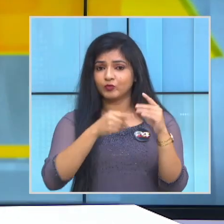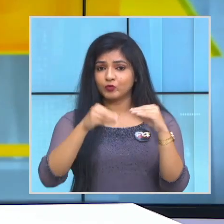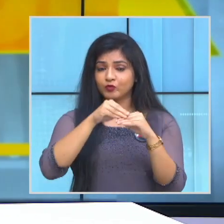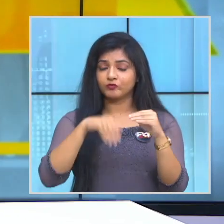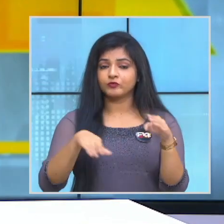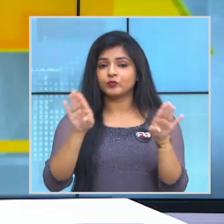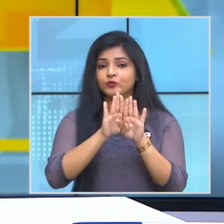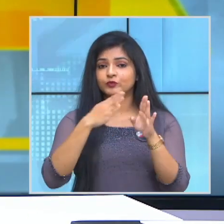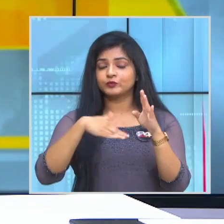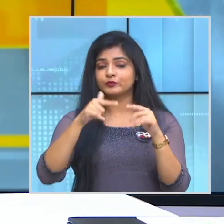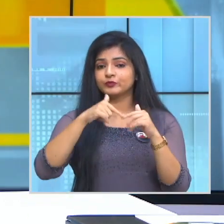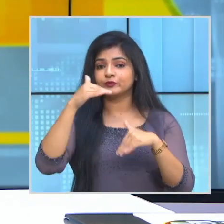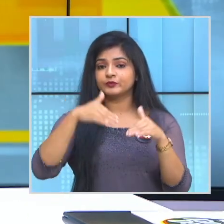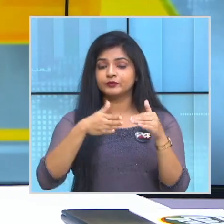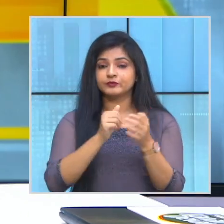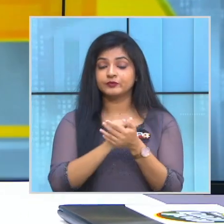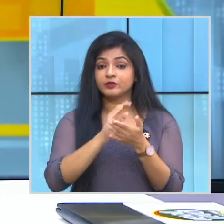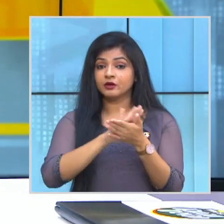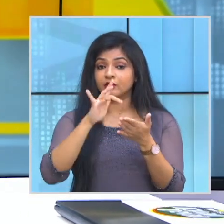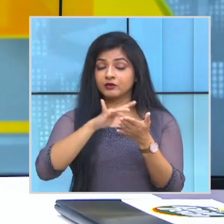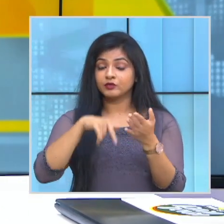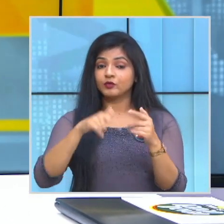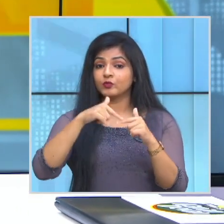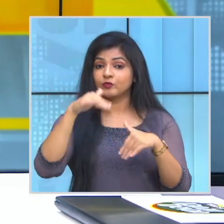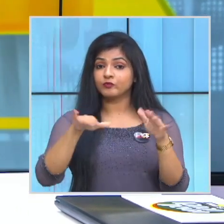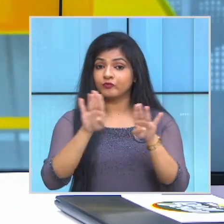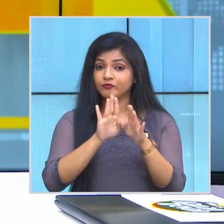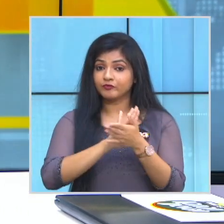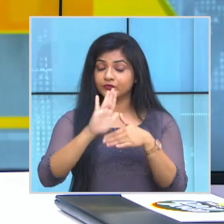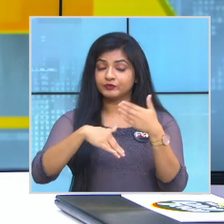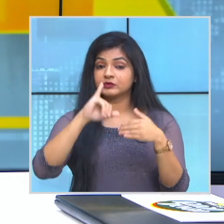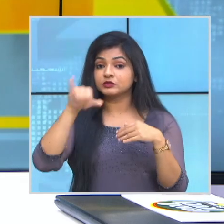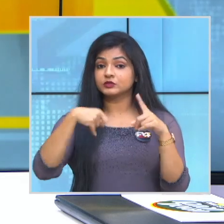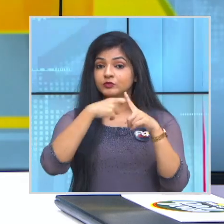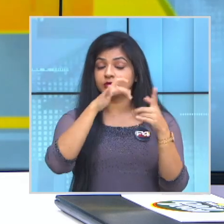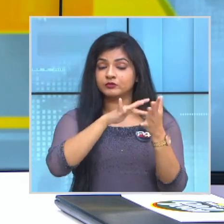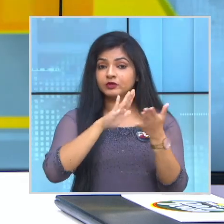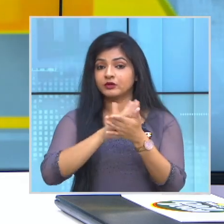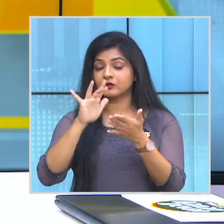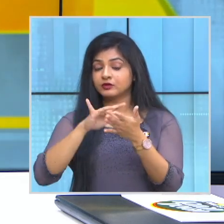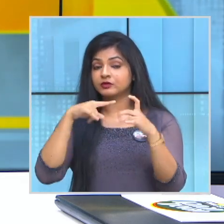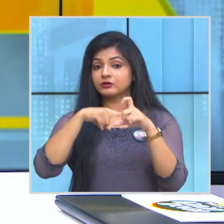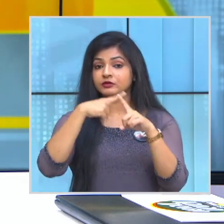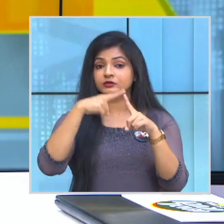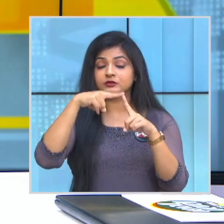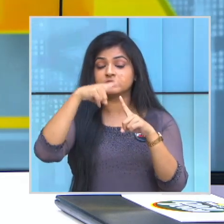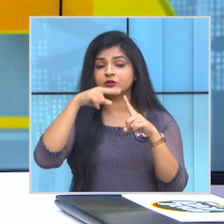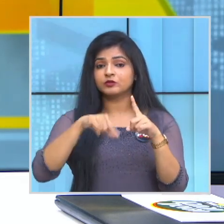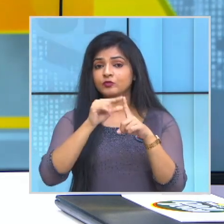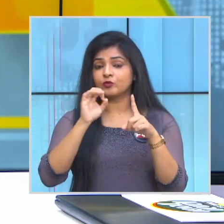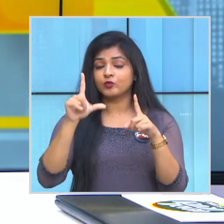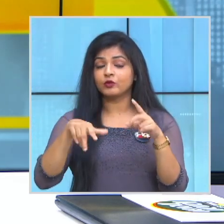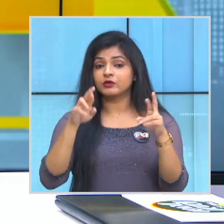വോട്ടെടുപ്പ് പൂർത്തിയാവാനുള്ളത്. അതിനുശേഷം ഹരിയാനയിലെ വോട്ടെടുപ്പ് കൂടി പൂർത്തിയാവുന്നതോടുകൂടി ജമ്മുകാശ്മീരിലെയും ഹരിയാനയിലെയും എക്സിറ്റ് പോൾ ഫലങ്ങൾ എന്തായിരിക്കും എന്നുള്ള